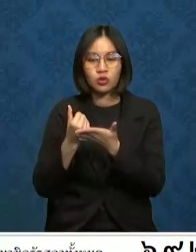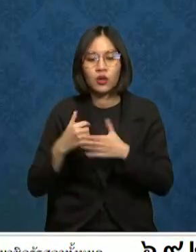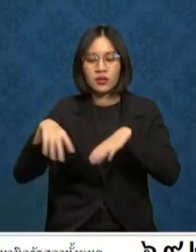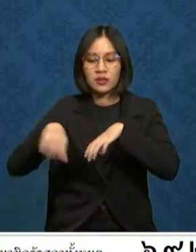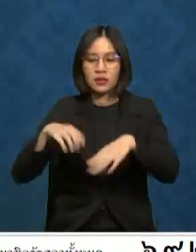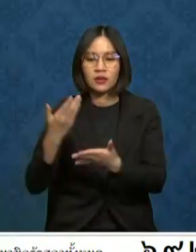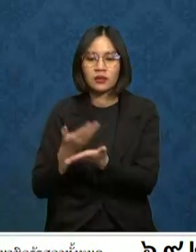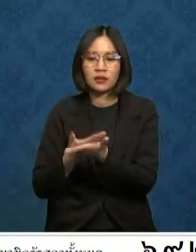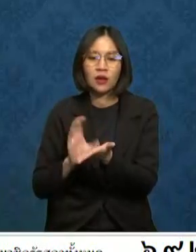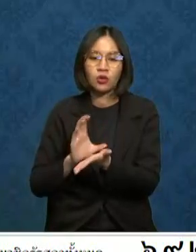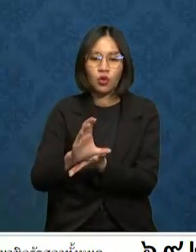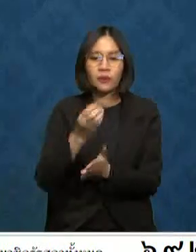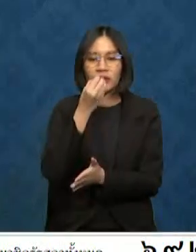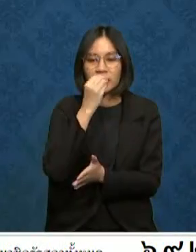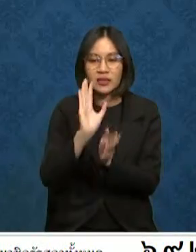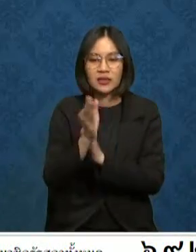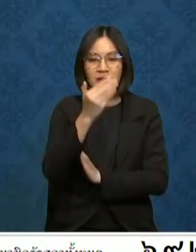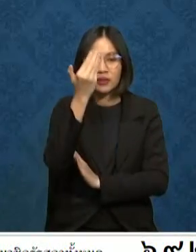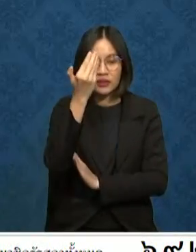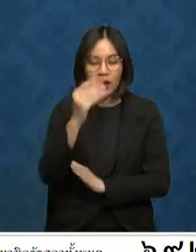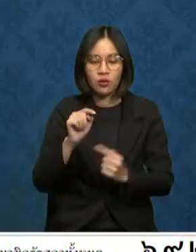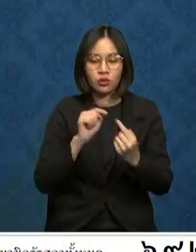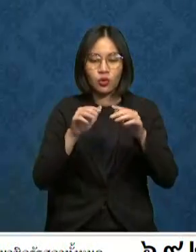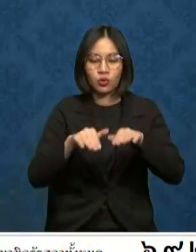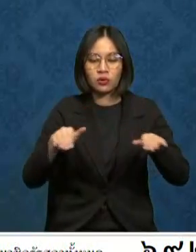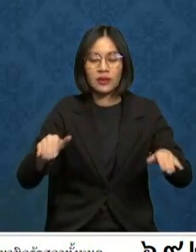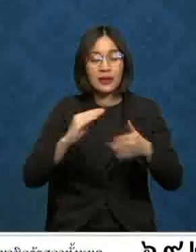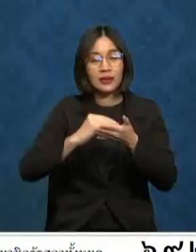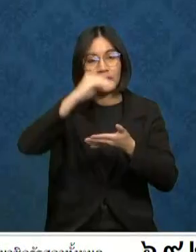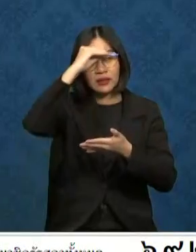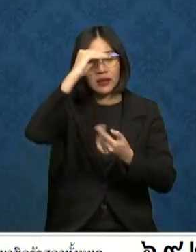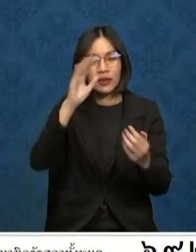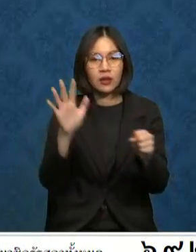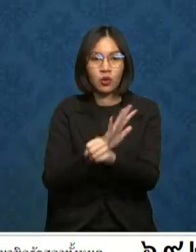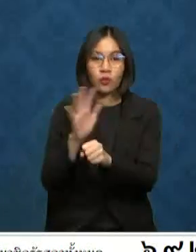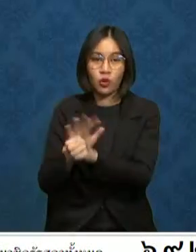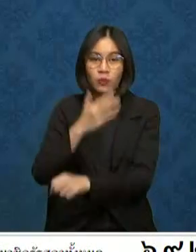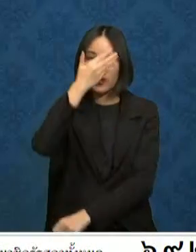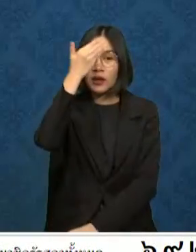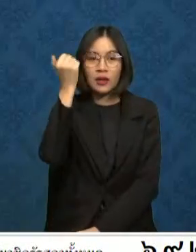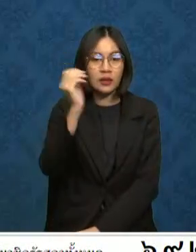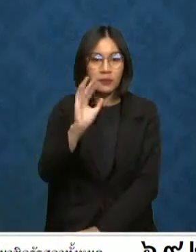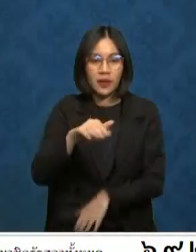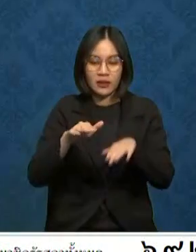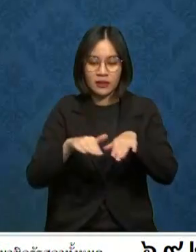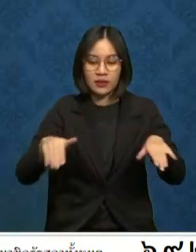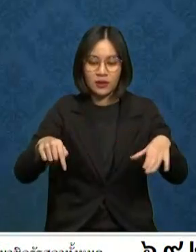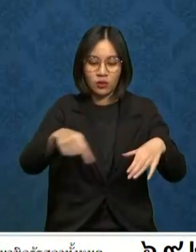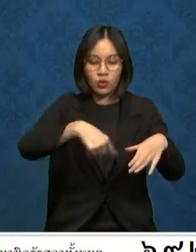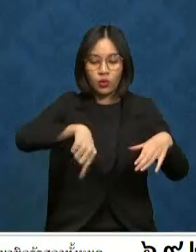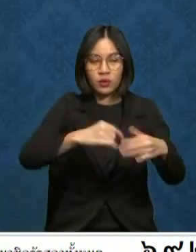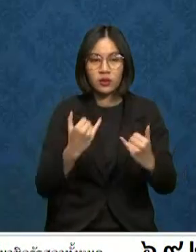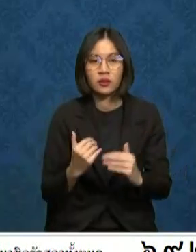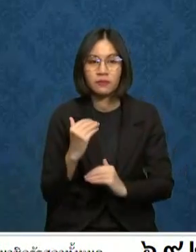งบประมาณอาหารเช้าให้เด็กนักเรียนอย่างทั่วถึงด้วยเถอะครับอย่าลืมนะครับว่าเด็กเหล่านี้กำลัง